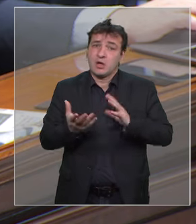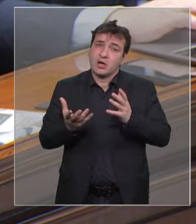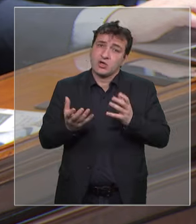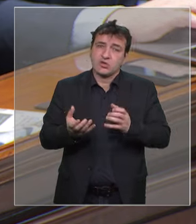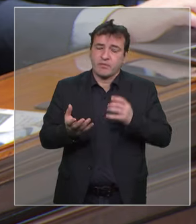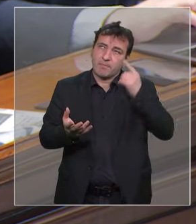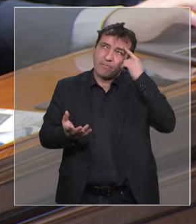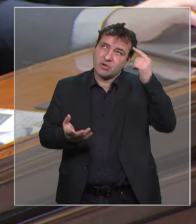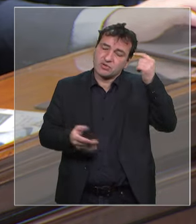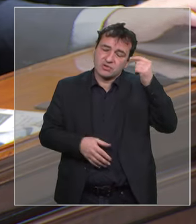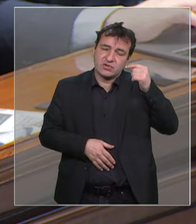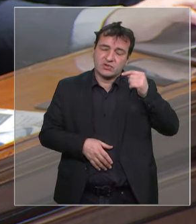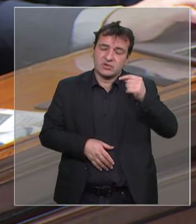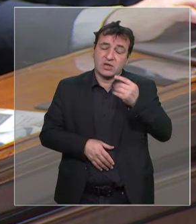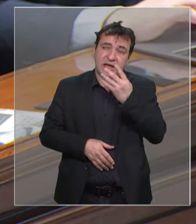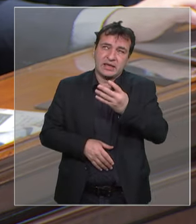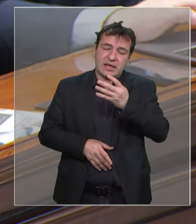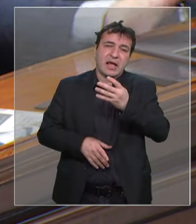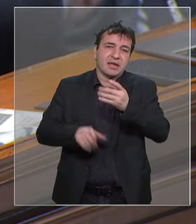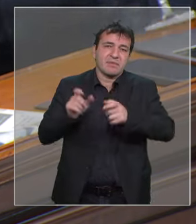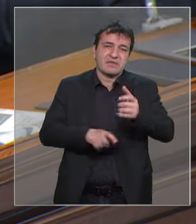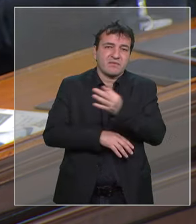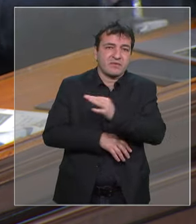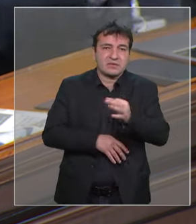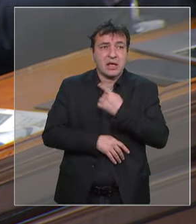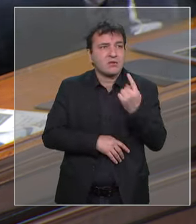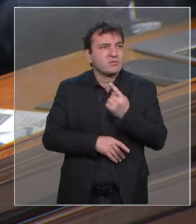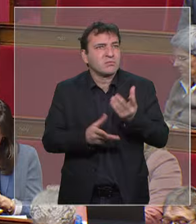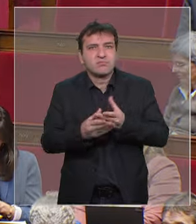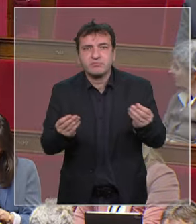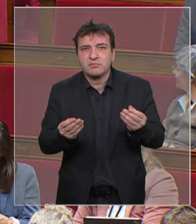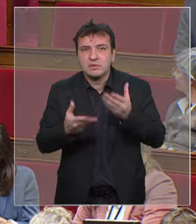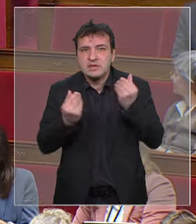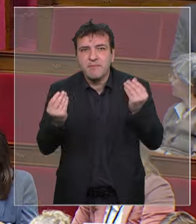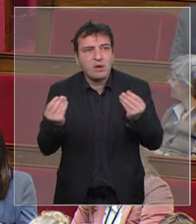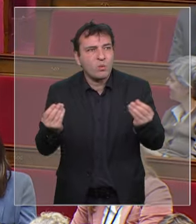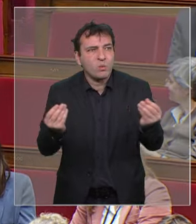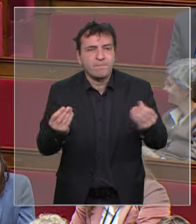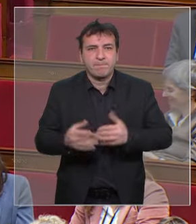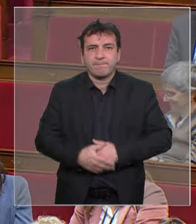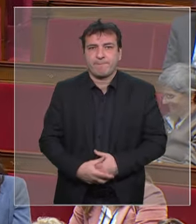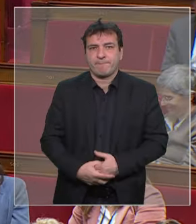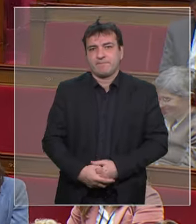pensée pour nos quatre compatriotes qui sont toujours disparus.